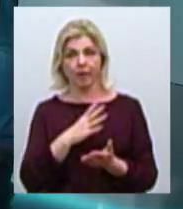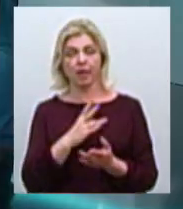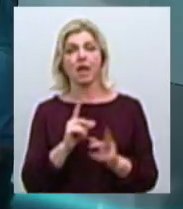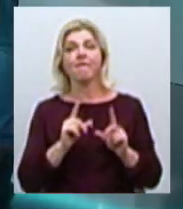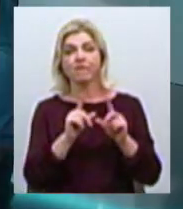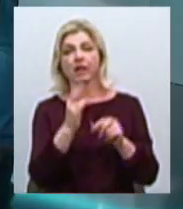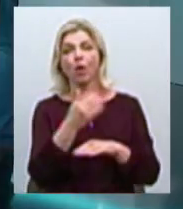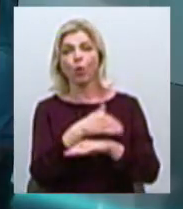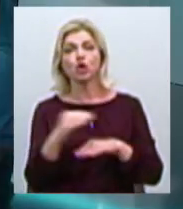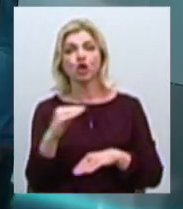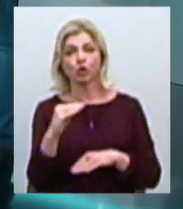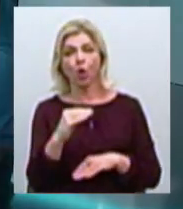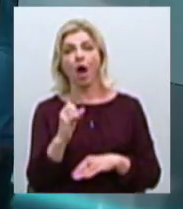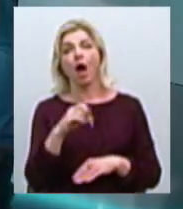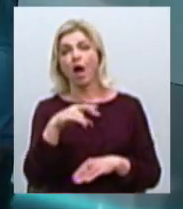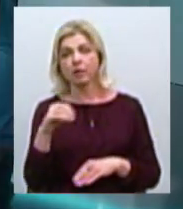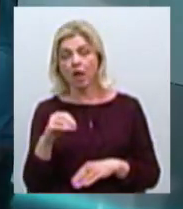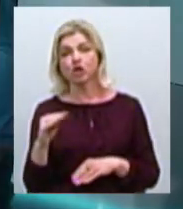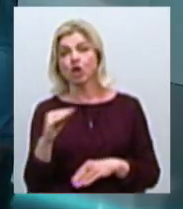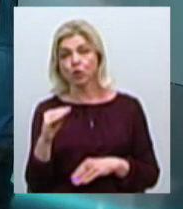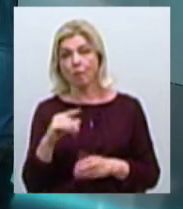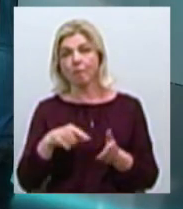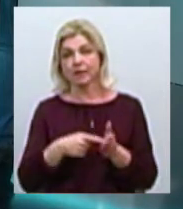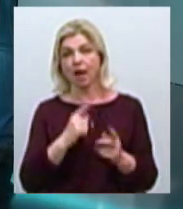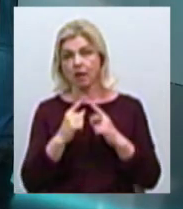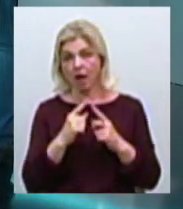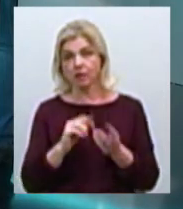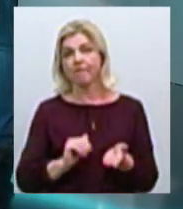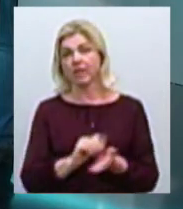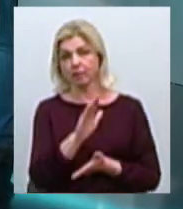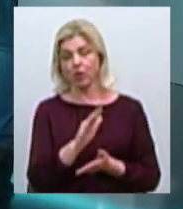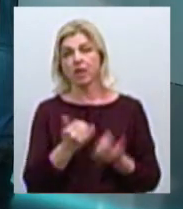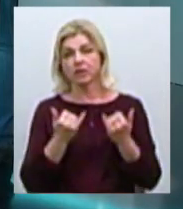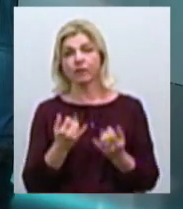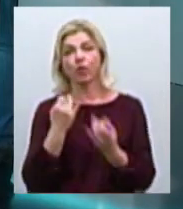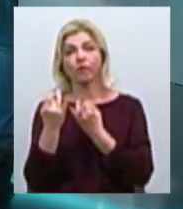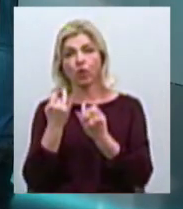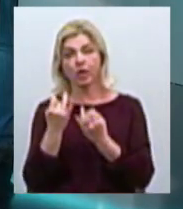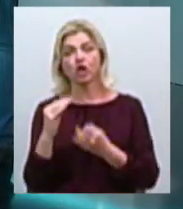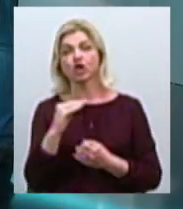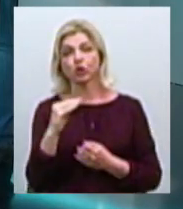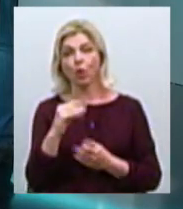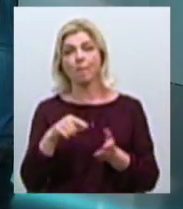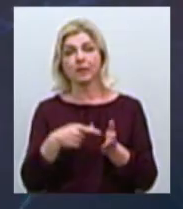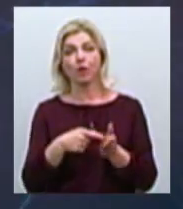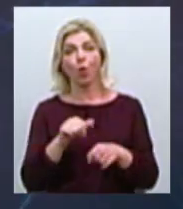але житомирська міська влада від них відмовилась. Ми спілкувалися сьогодні із житомирським міським головою. Він сказав, що в процесі